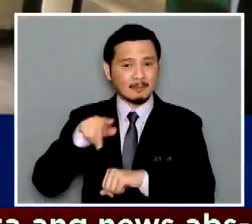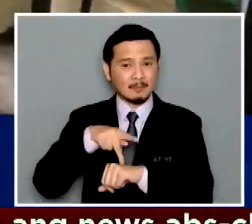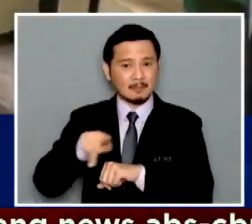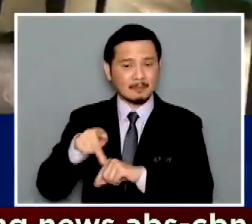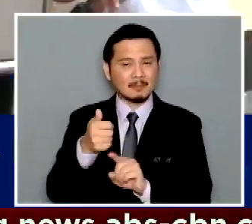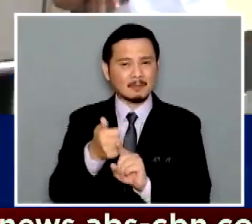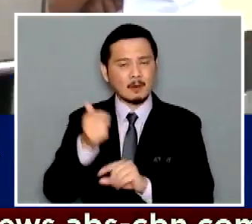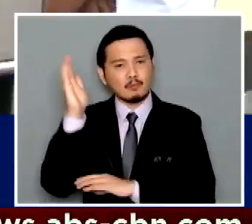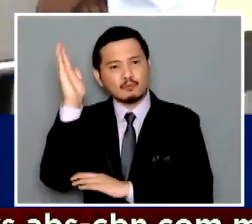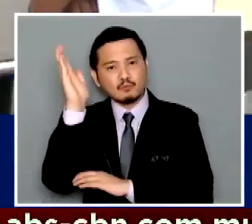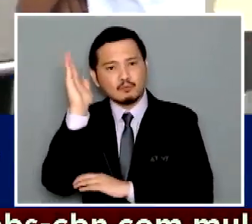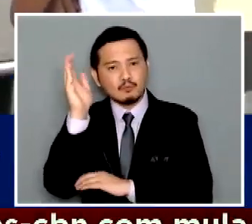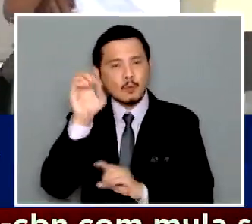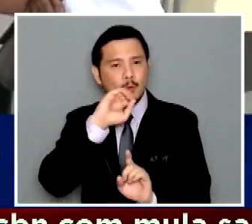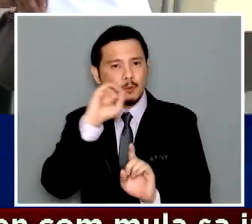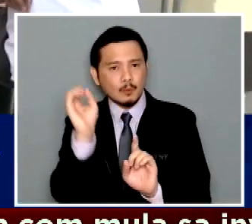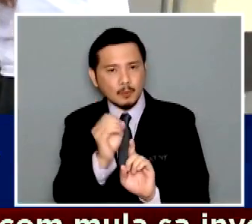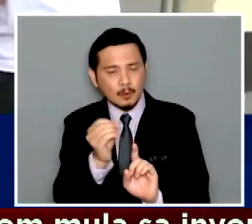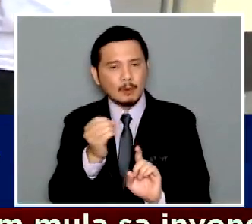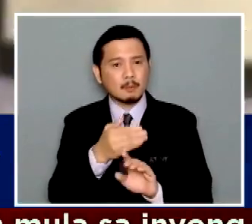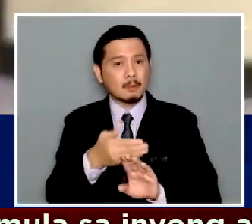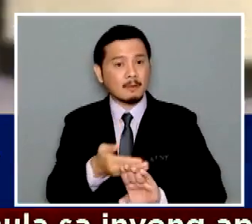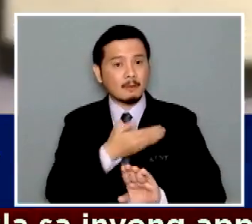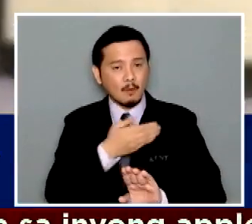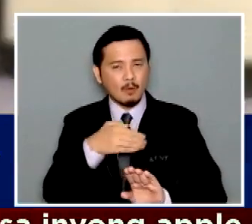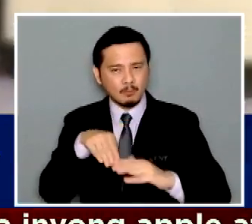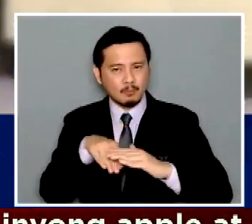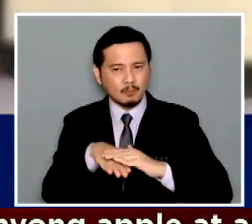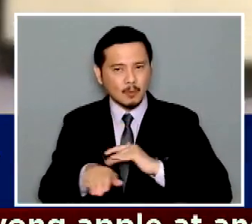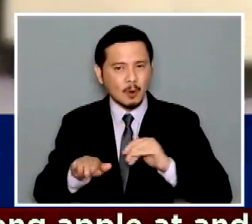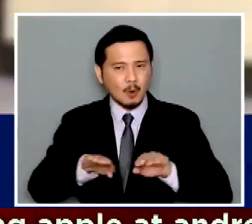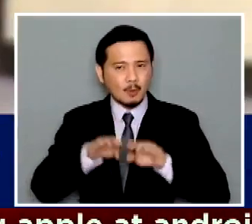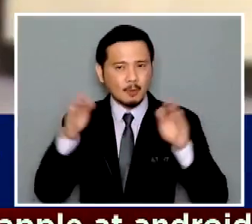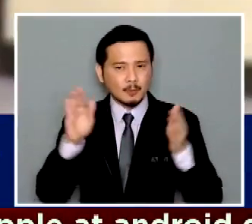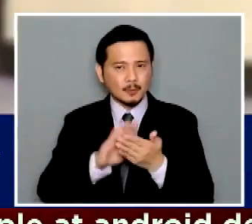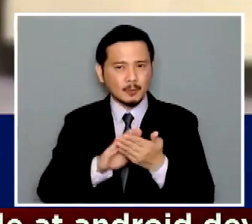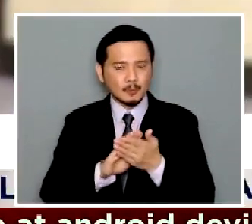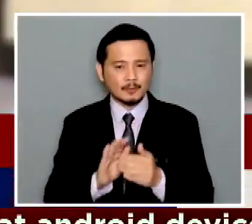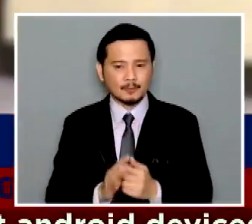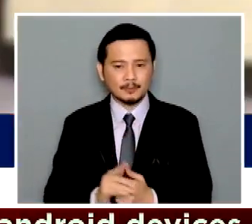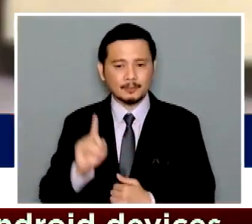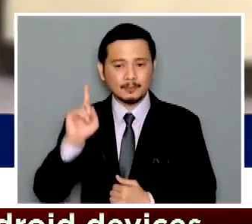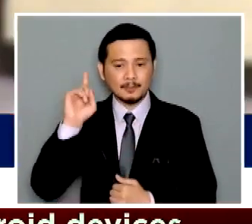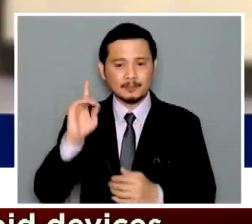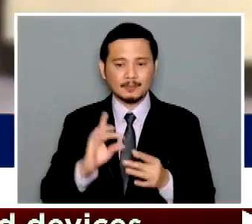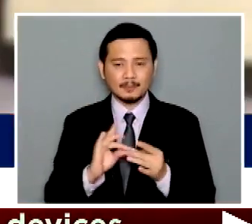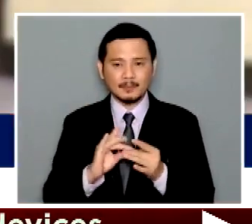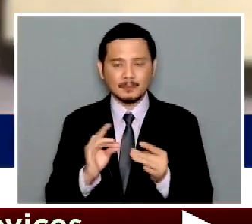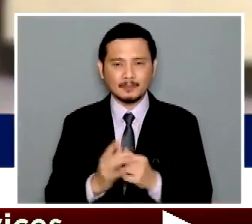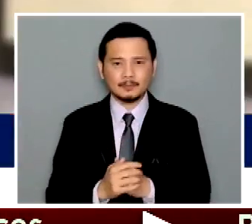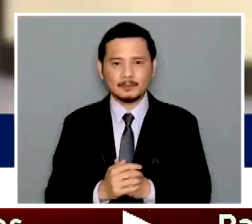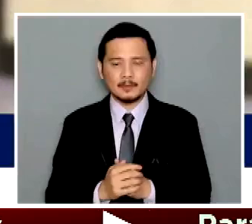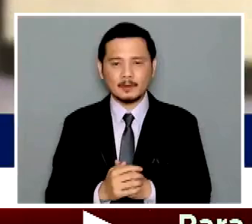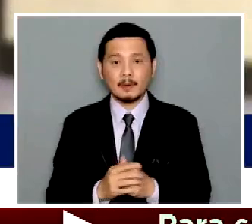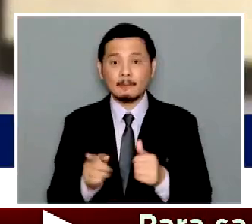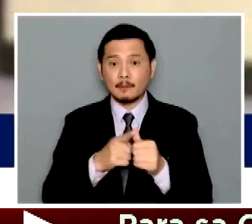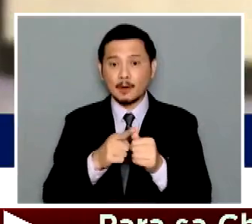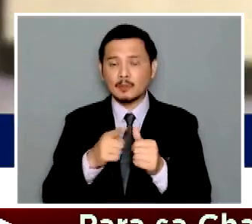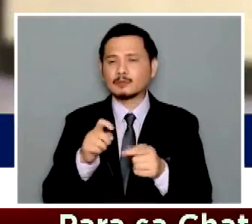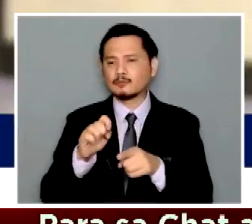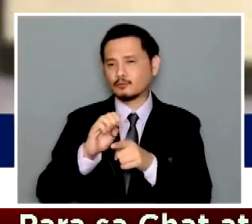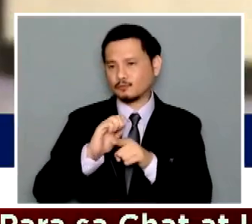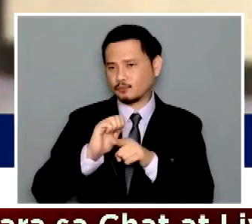Arroyo High School bago ang aktual na pasukan. Ang strategy namin ay orientation muna sa teachers,